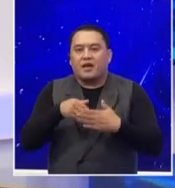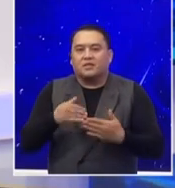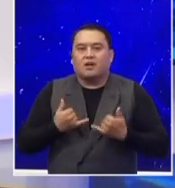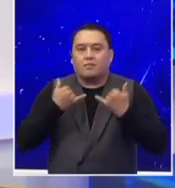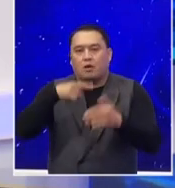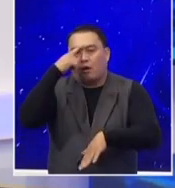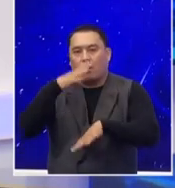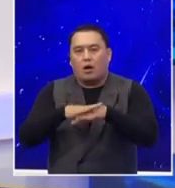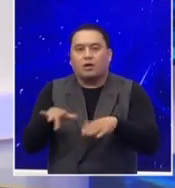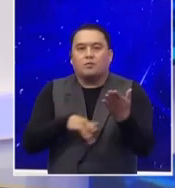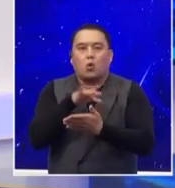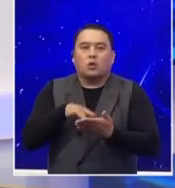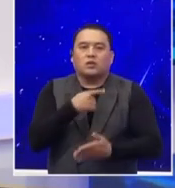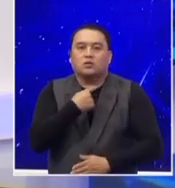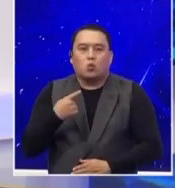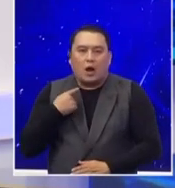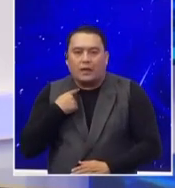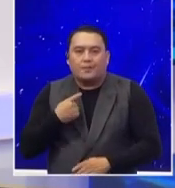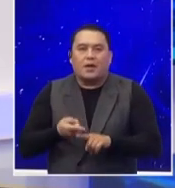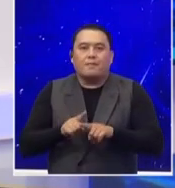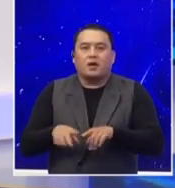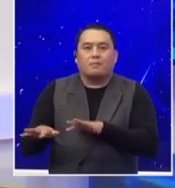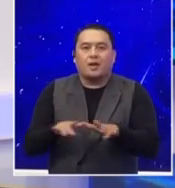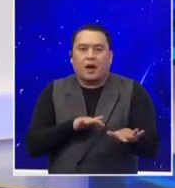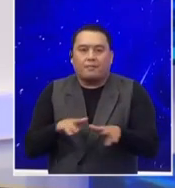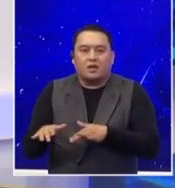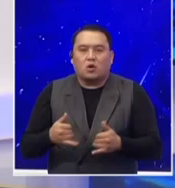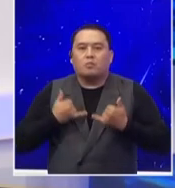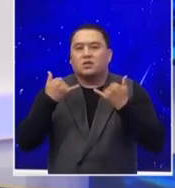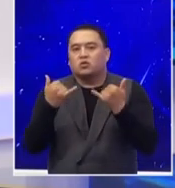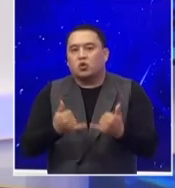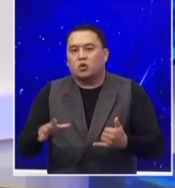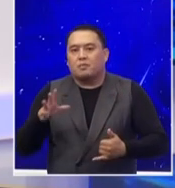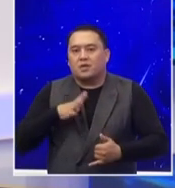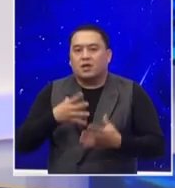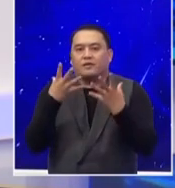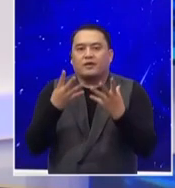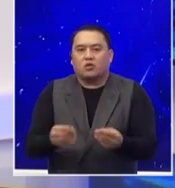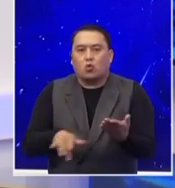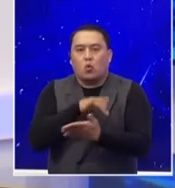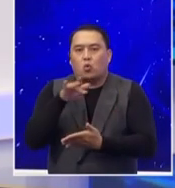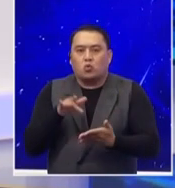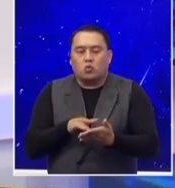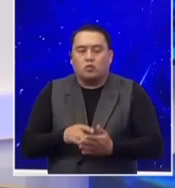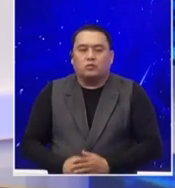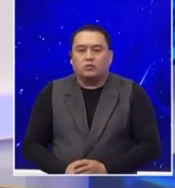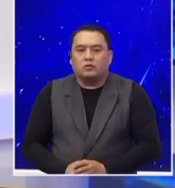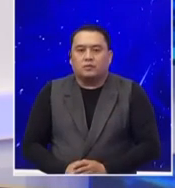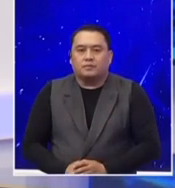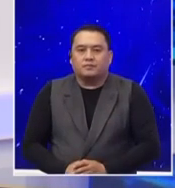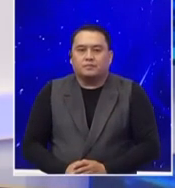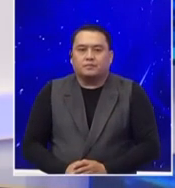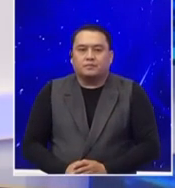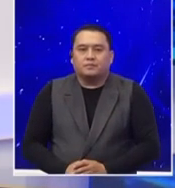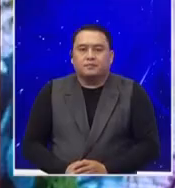профессии их поблагодарил аким города Талдыкурган Калымжан Абдраимов. Мероприятие приурочено к предстоящему Дню города.